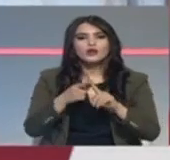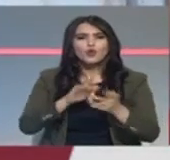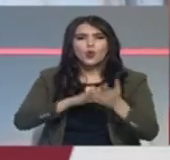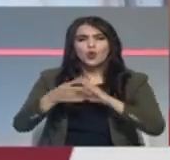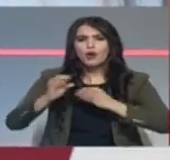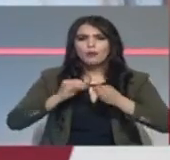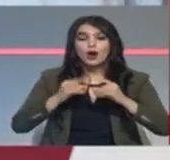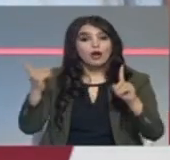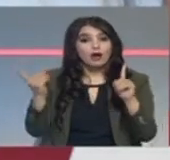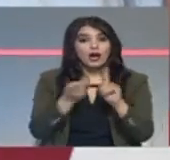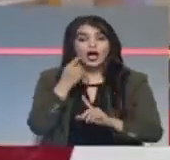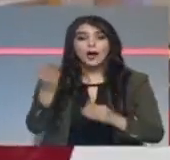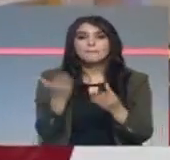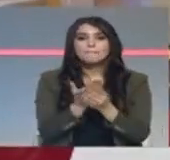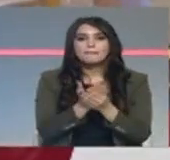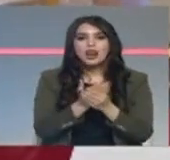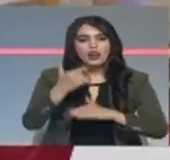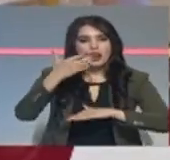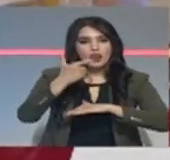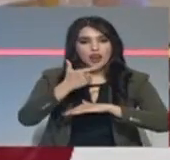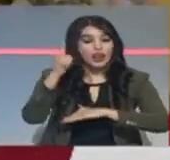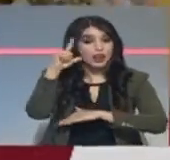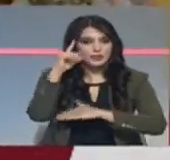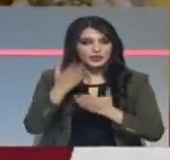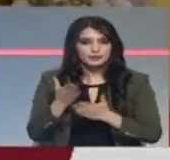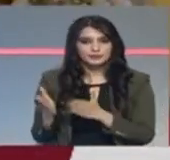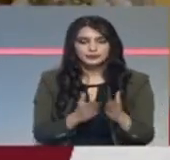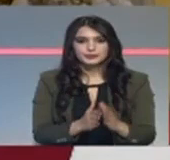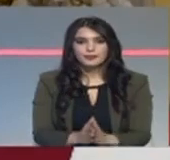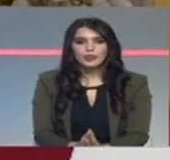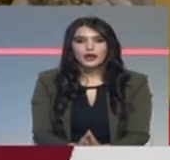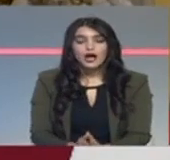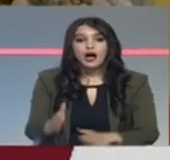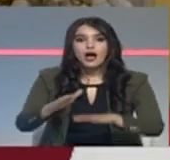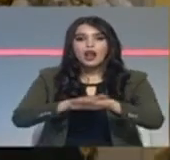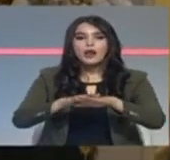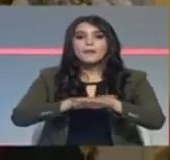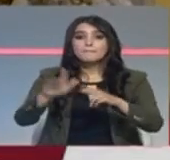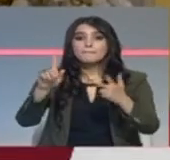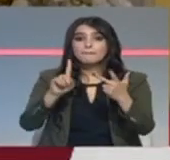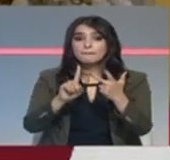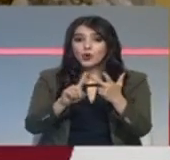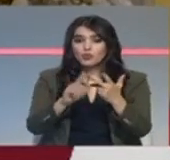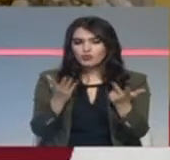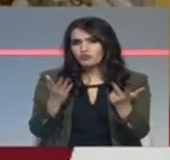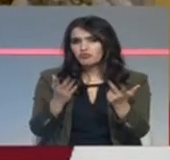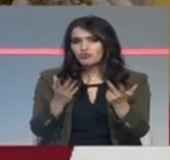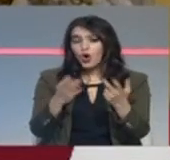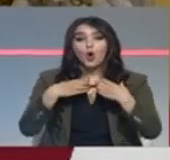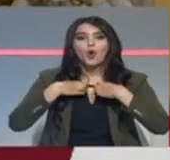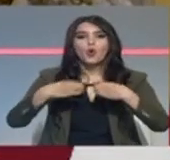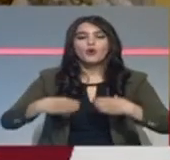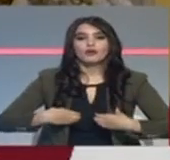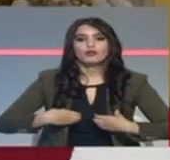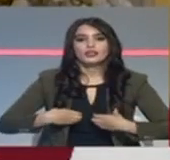ومنها اساسا الملف الليبي اه الموضوع الثالث يتعلق بعضويه تونس